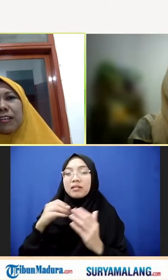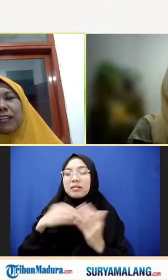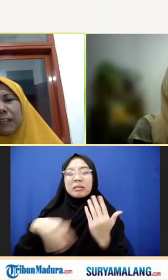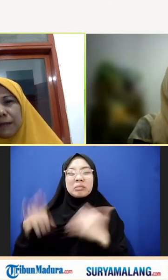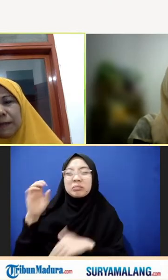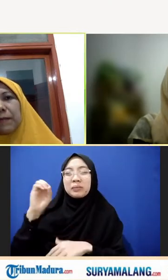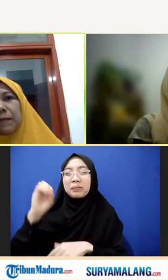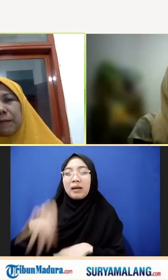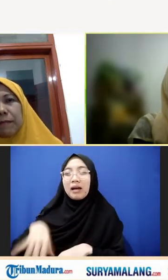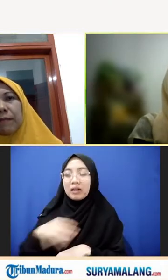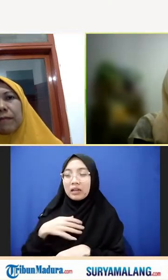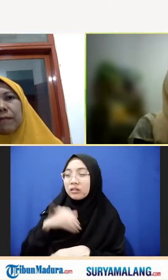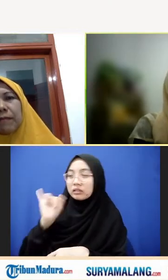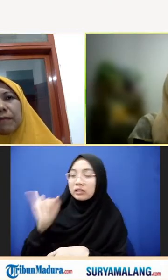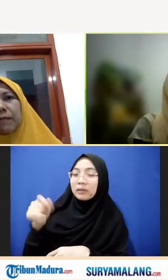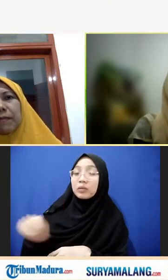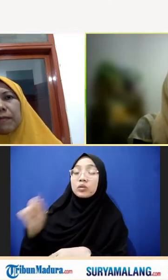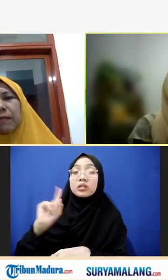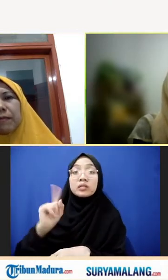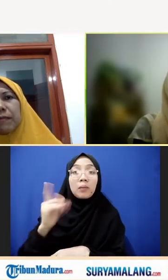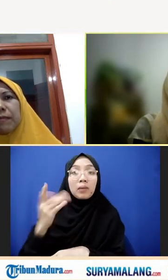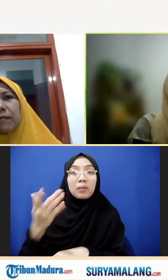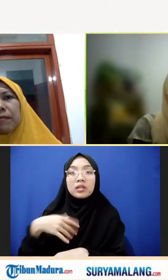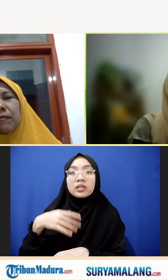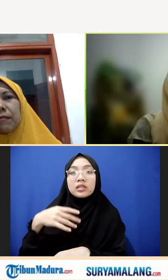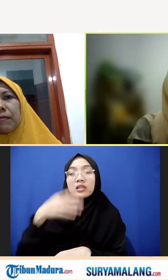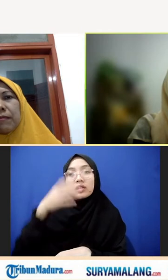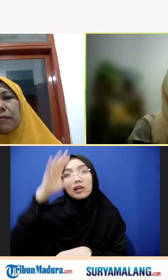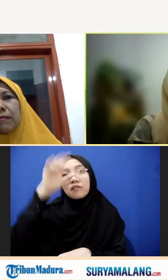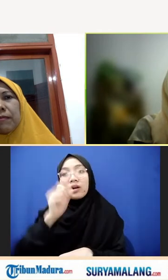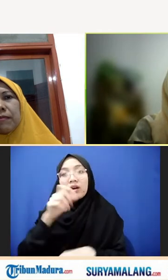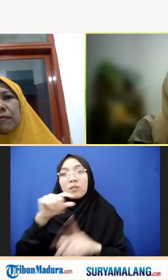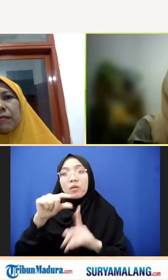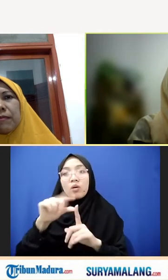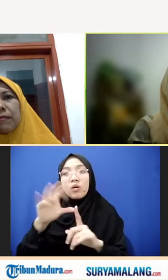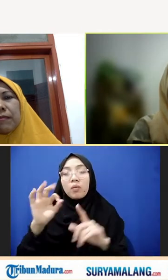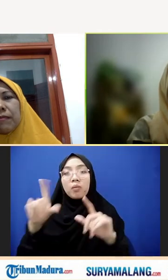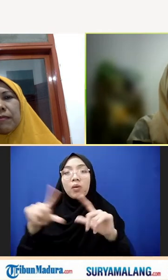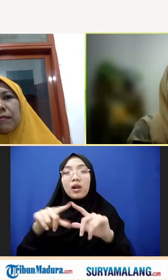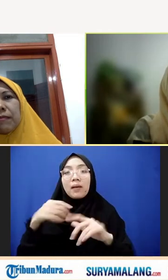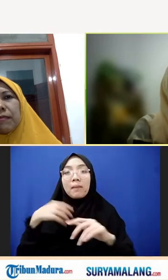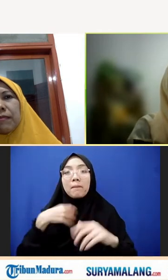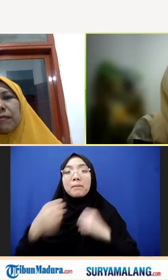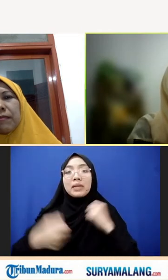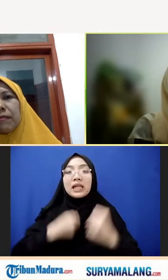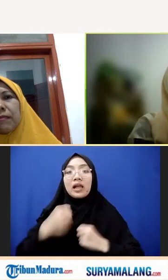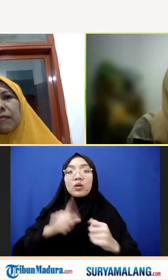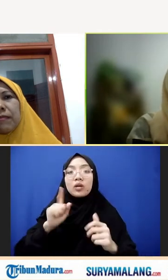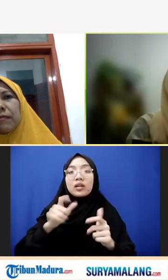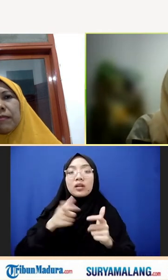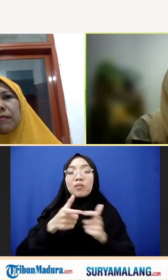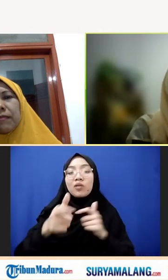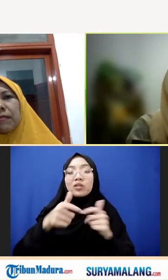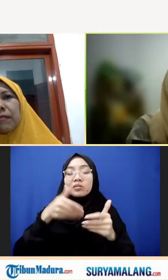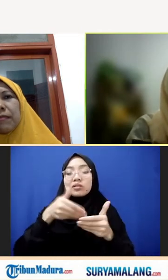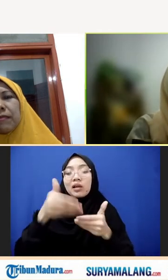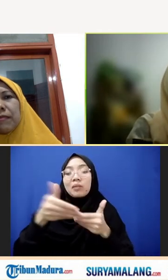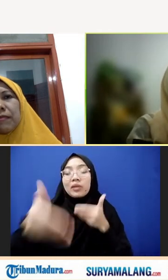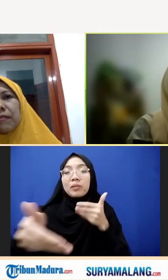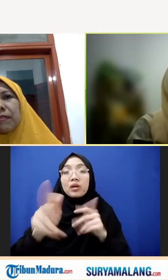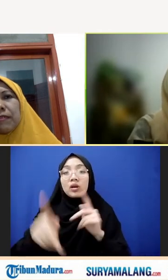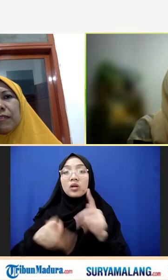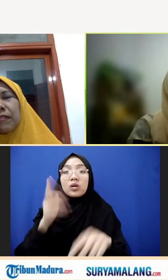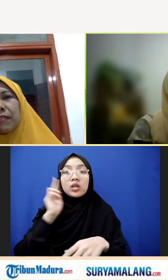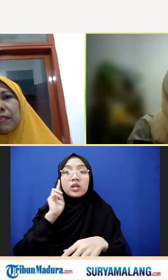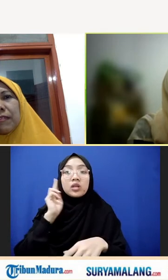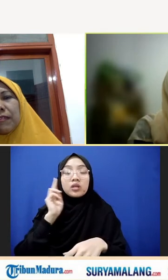Ya. Karena dia membaca pola ibu, perilaku itu ada patternnya bu. Mungkin kalau ibu pernah belajar terapi perilaku